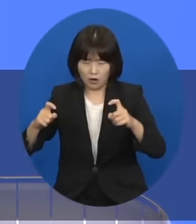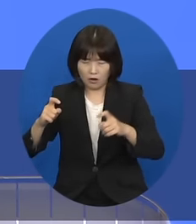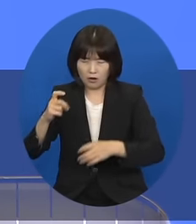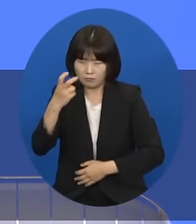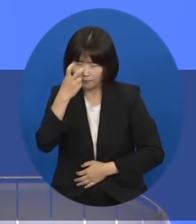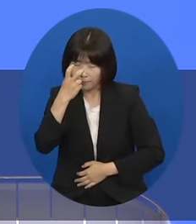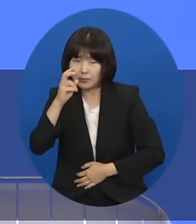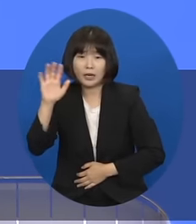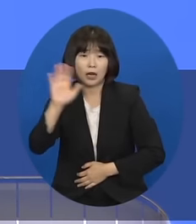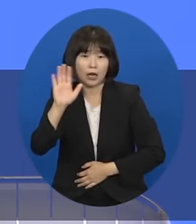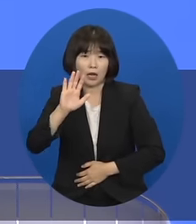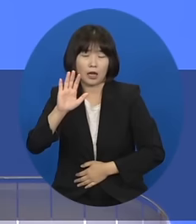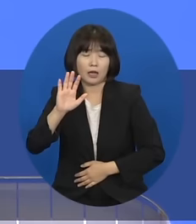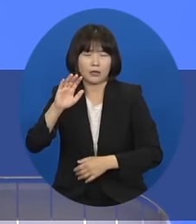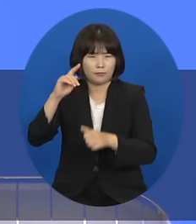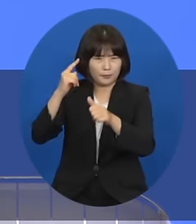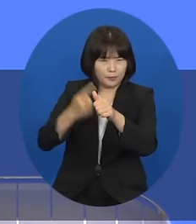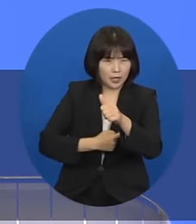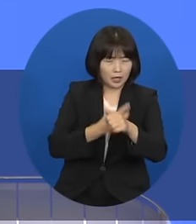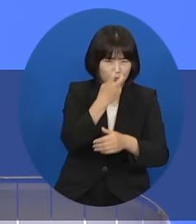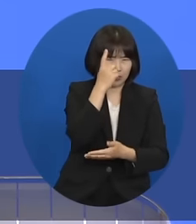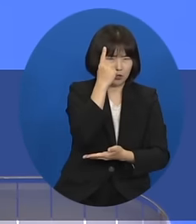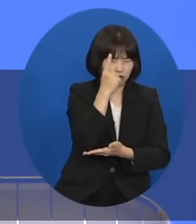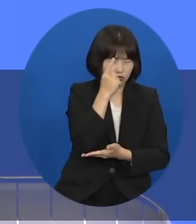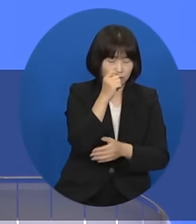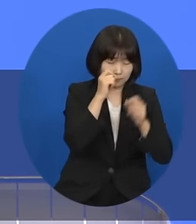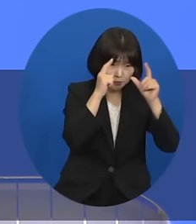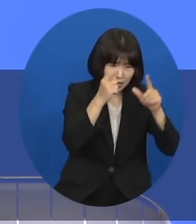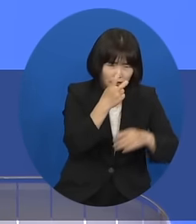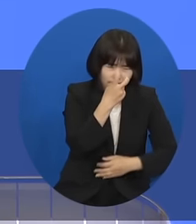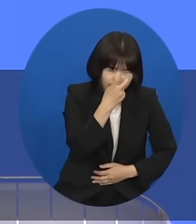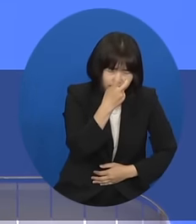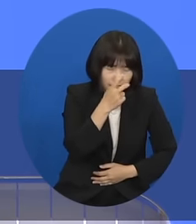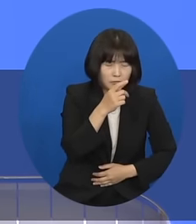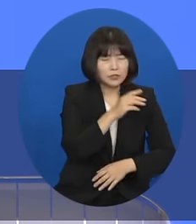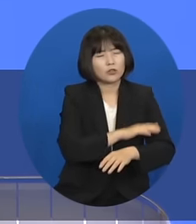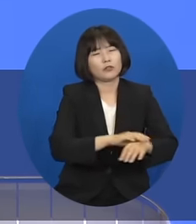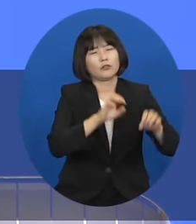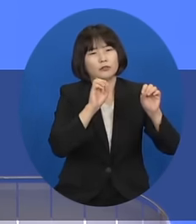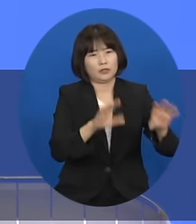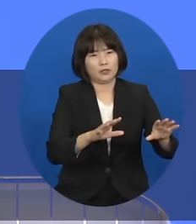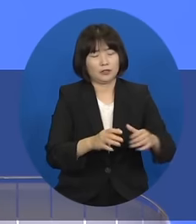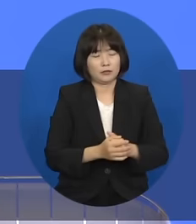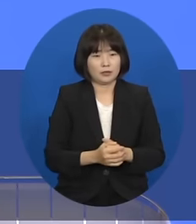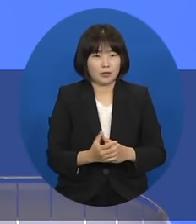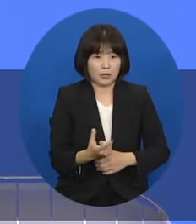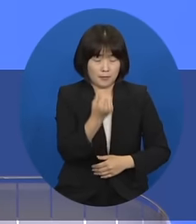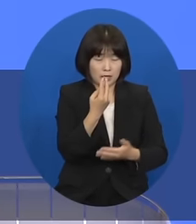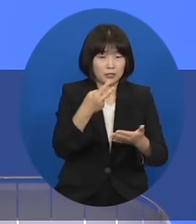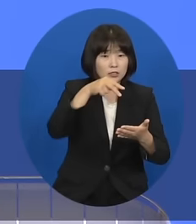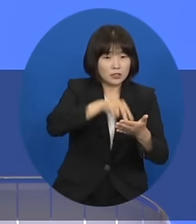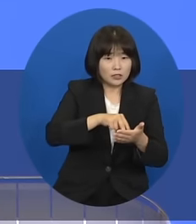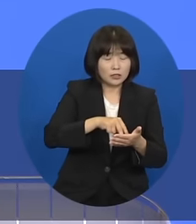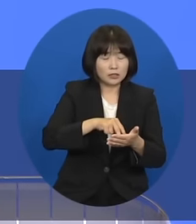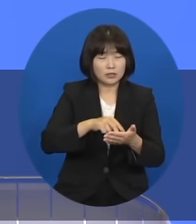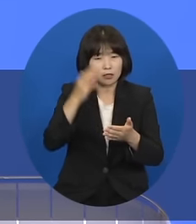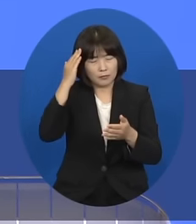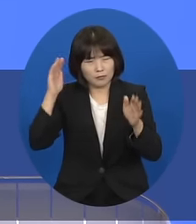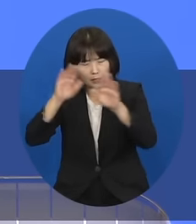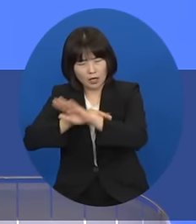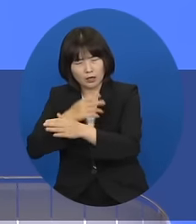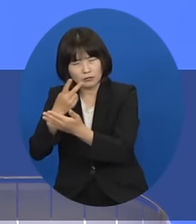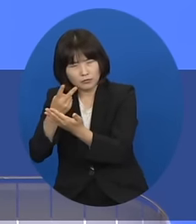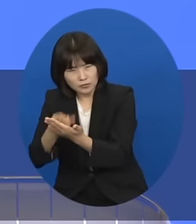지키지 아니하시면 파수꾼에 깨어 있음이 헛된 일이다. 일찍 일어나고 늦게 눕고 어떻게 해요?